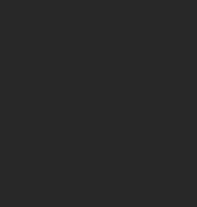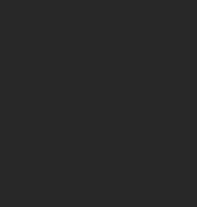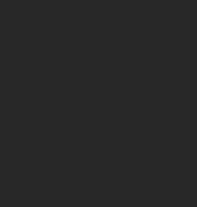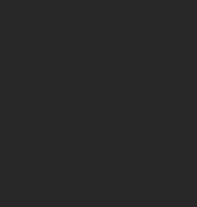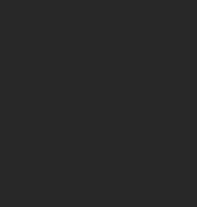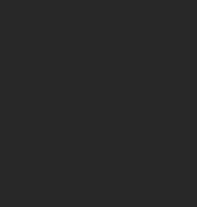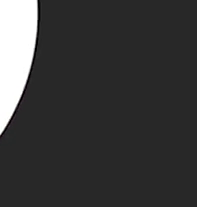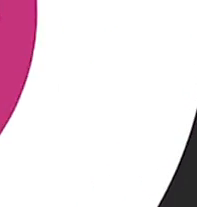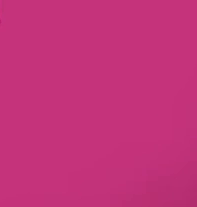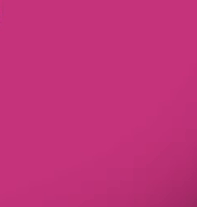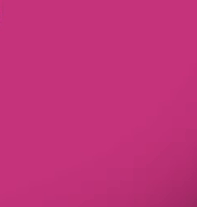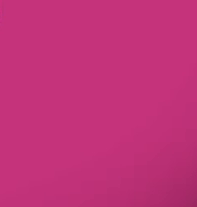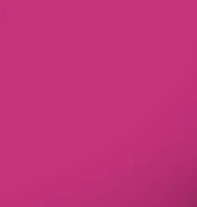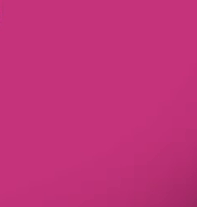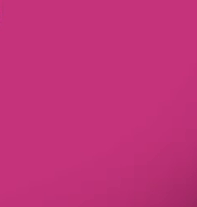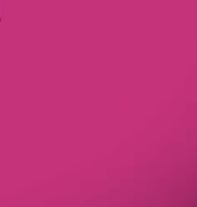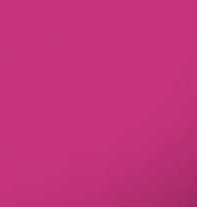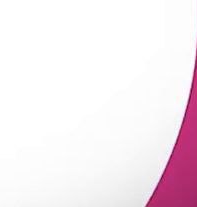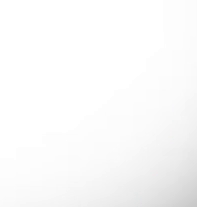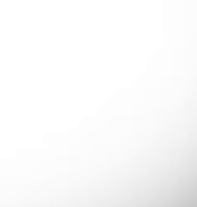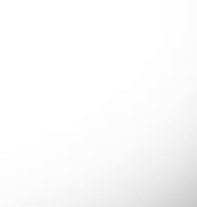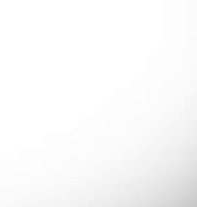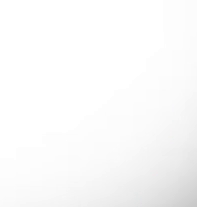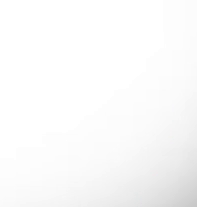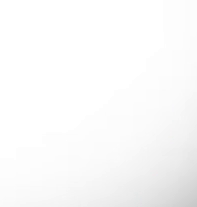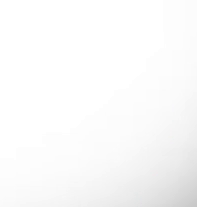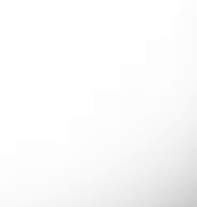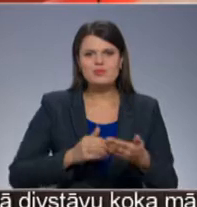Re, viss ēters ir te!